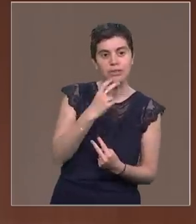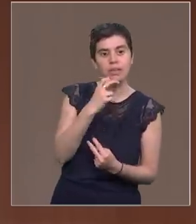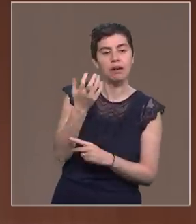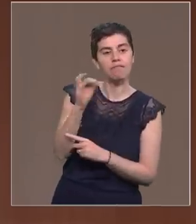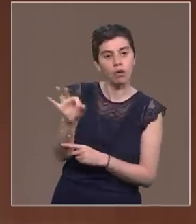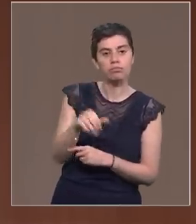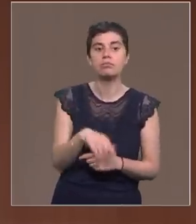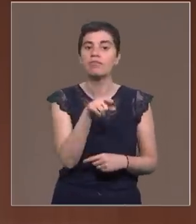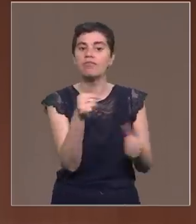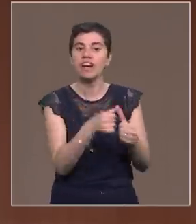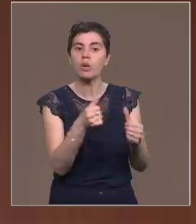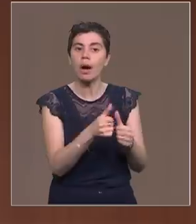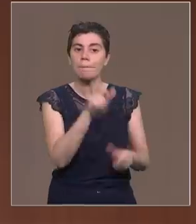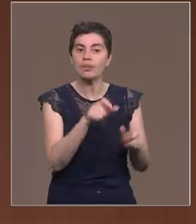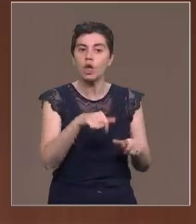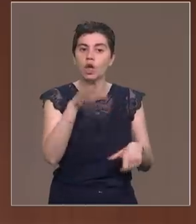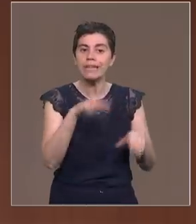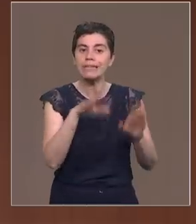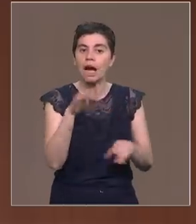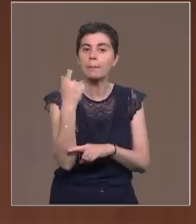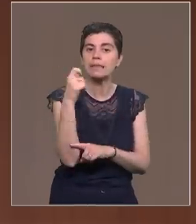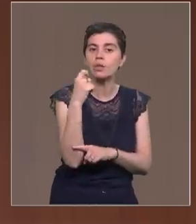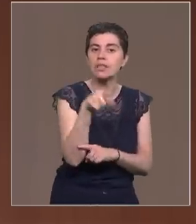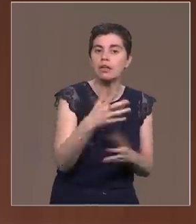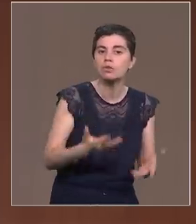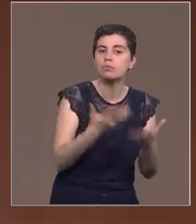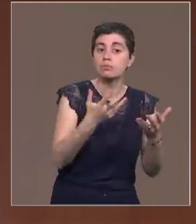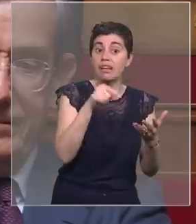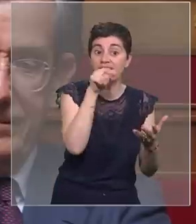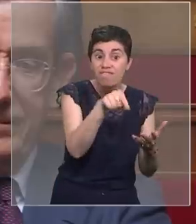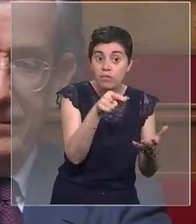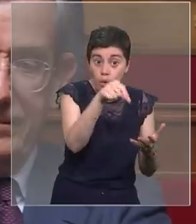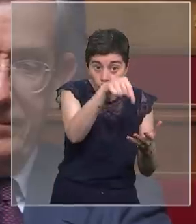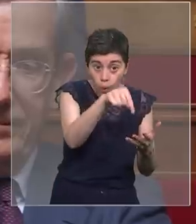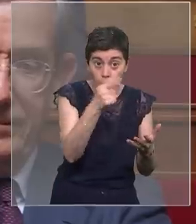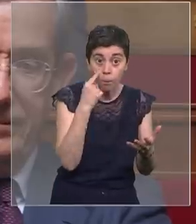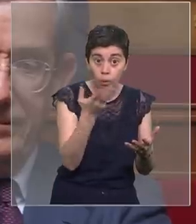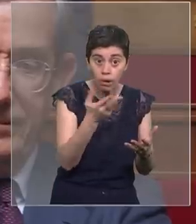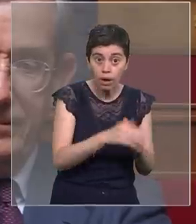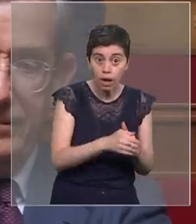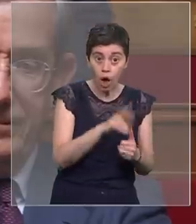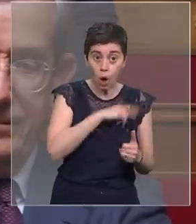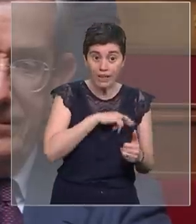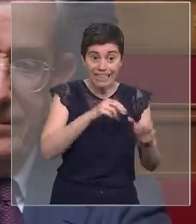des candidats à la présidentielle qui défendaient la retraite à 65 ans.